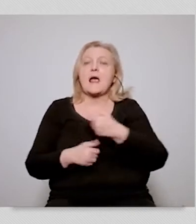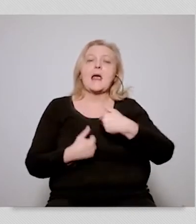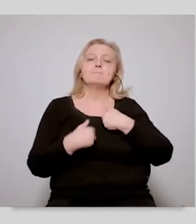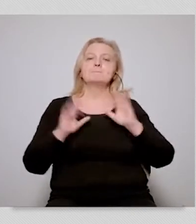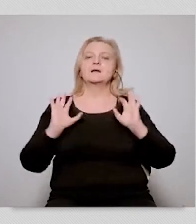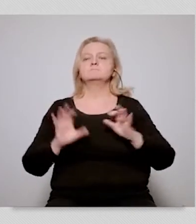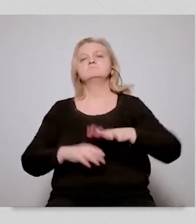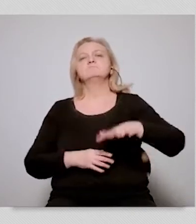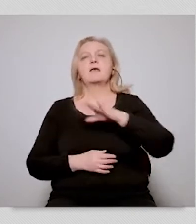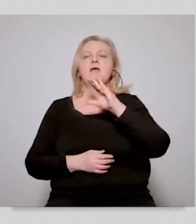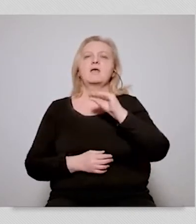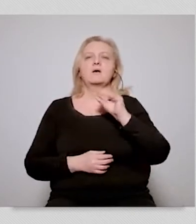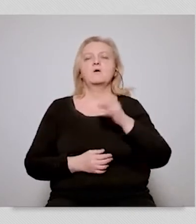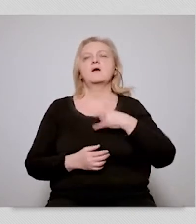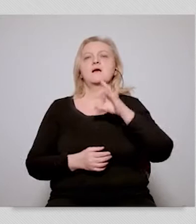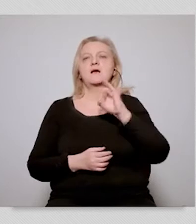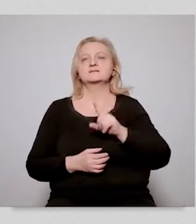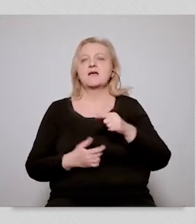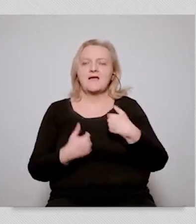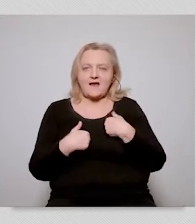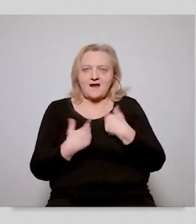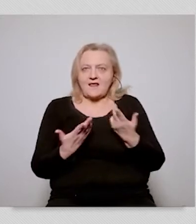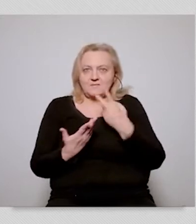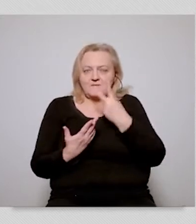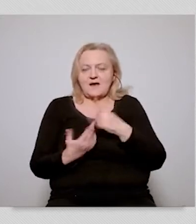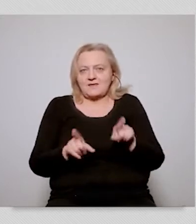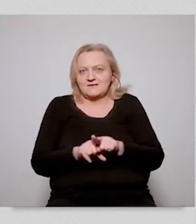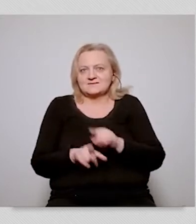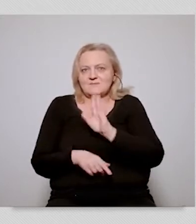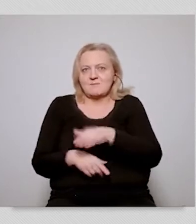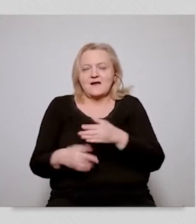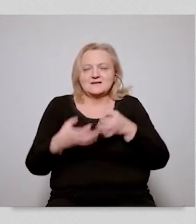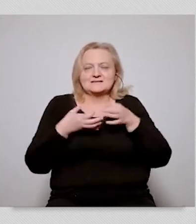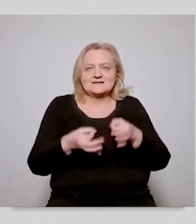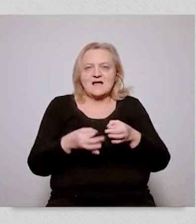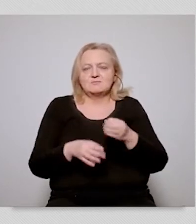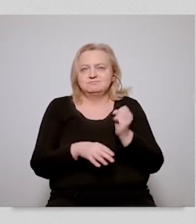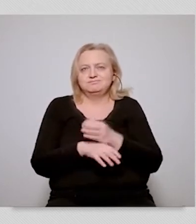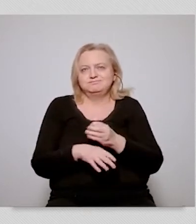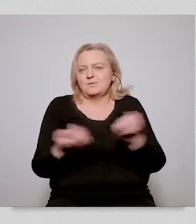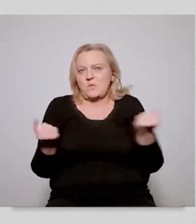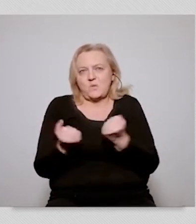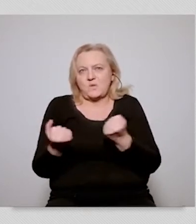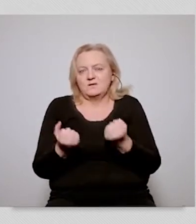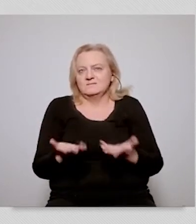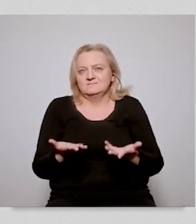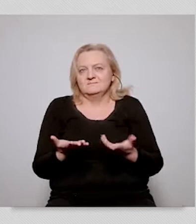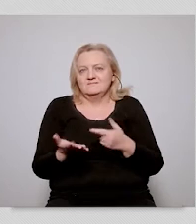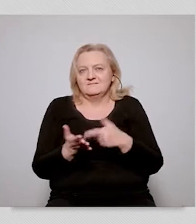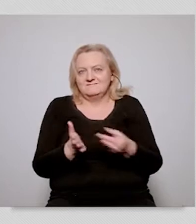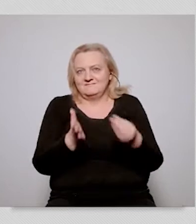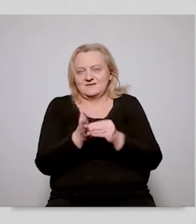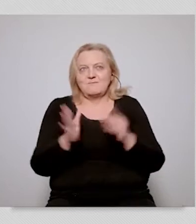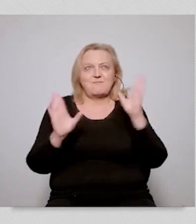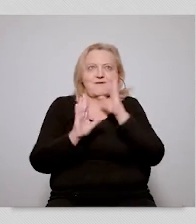tacy ekologiczni, bo używamy gazu. Nie zauważamy, że jeździmy paliwożernymi SUV-ami, prawda, które, które dokładają swoje do